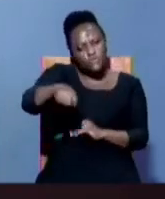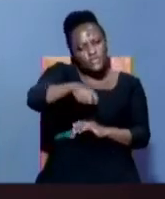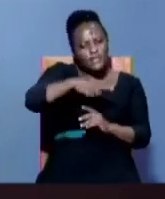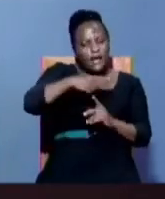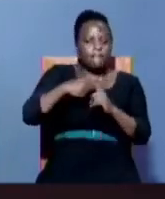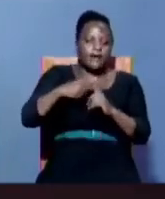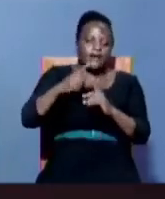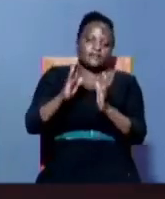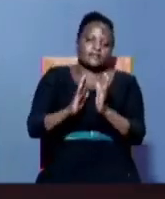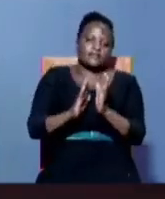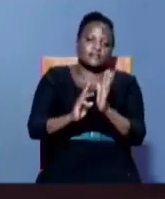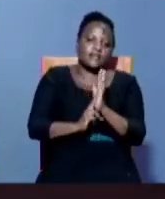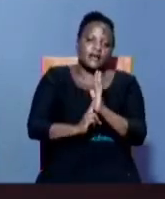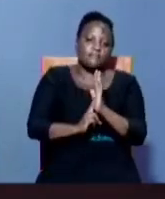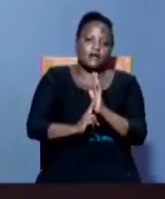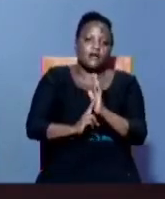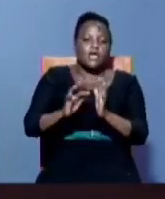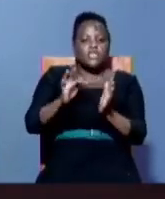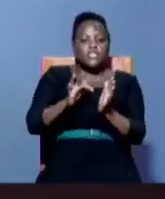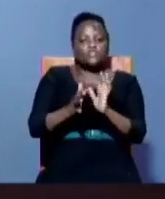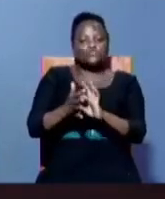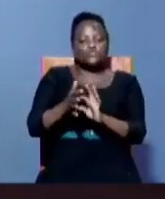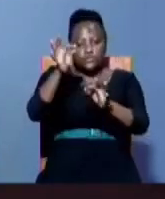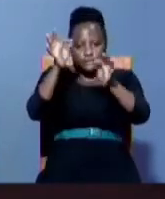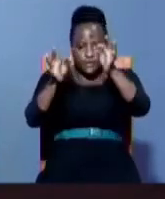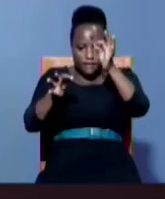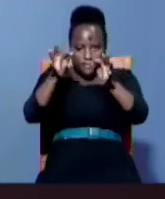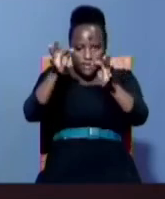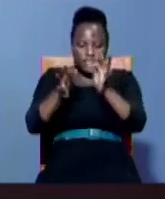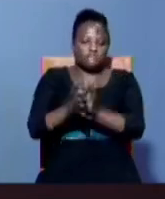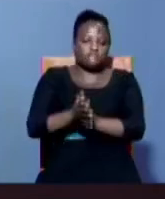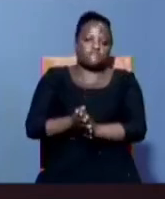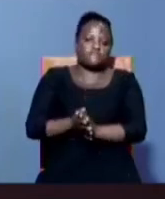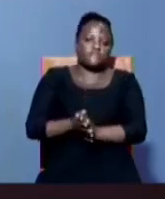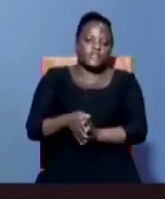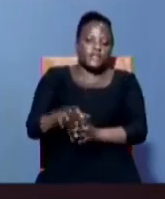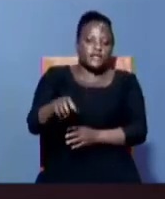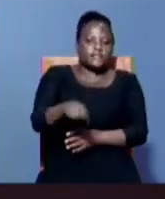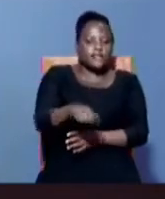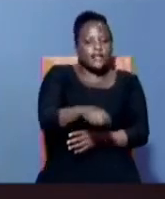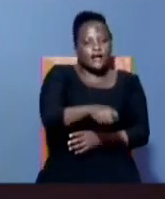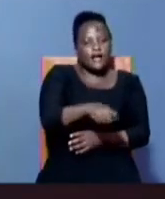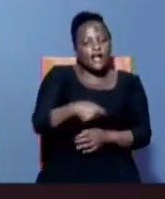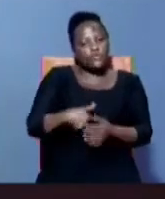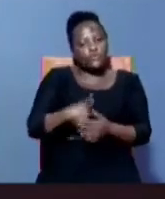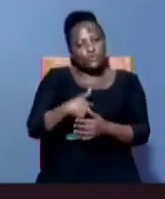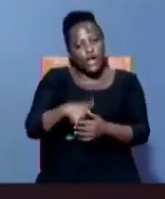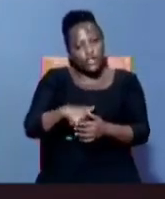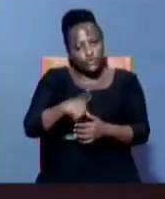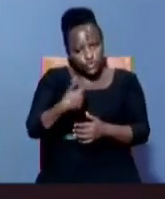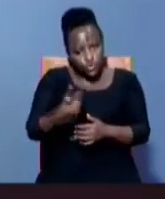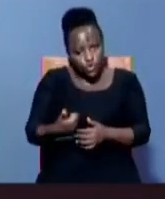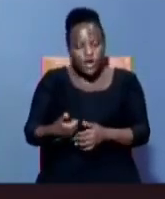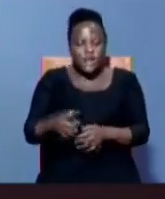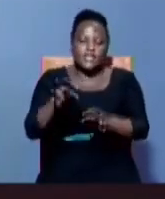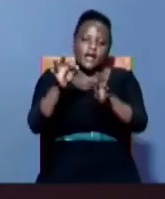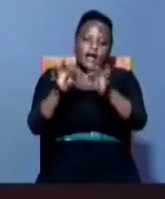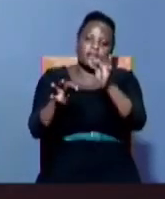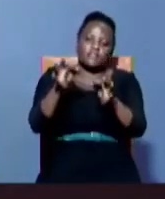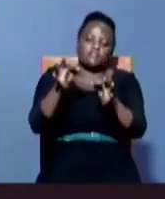ya ukamilifu. Yesu ni mkamilifu. Moja, dhabihu yake aliyetoa ni kamilifu. Mbili, na wale